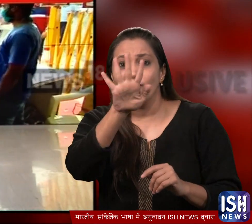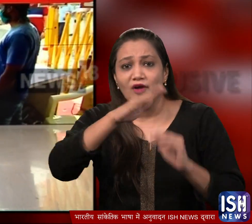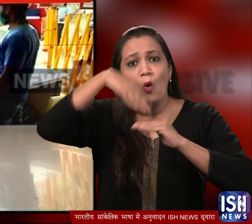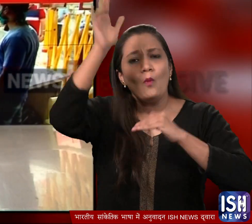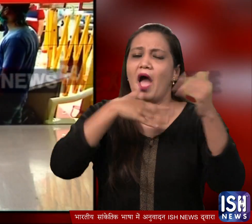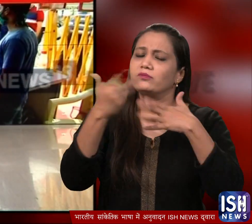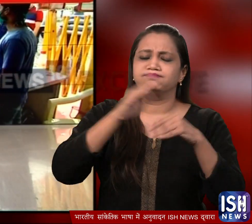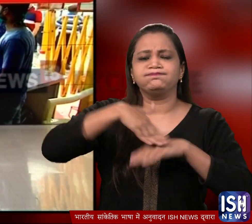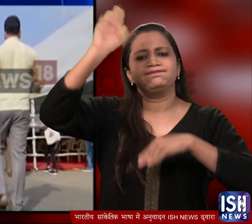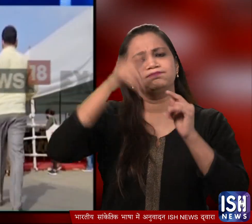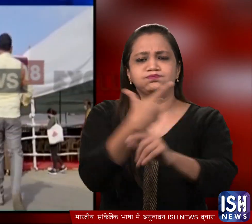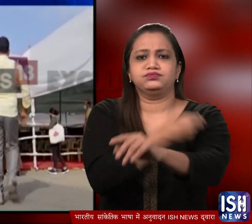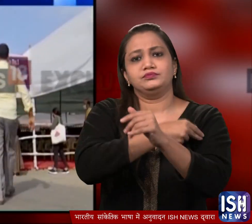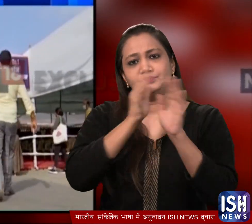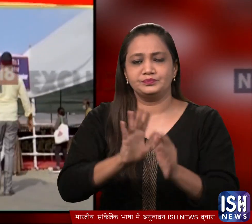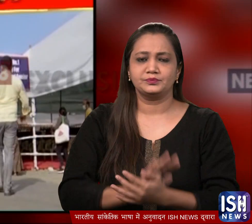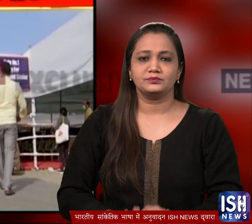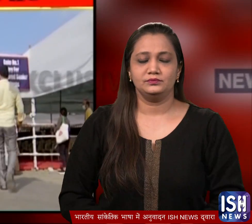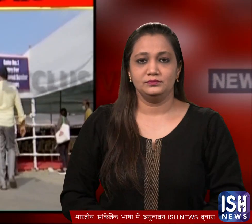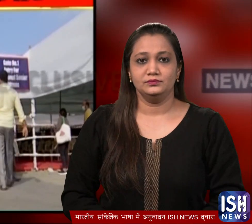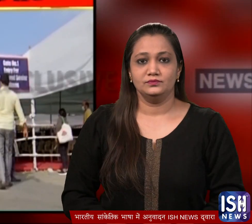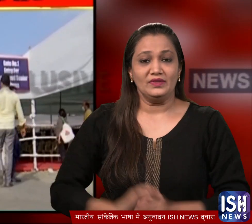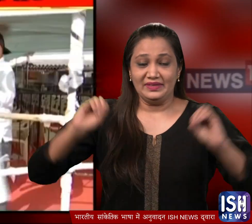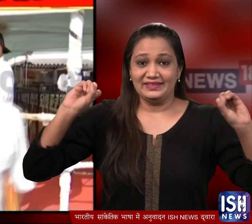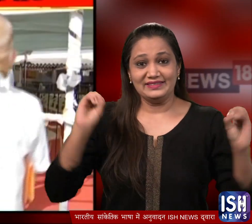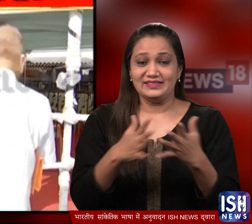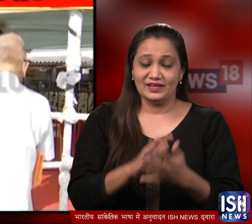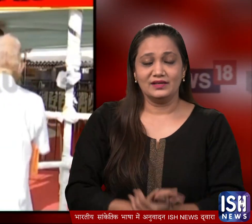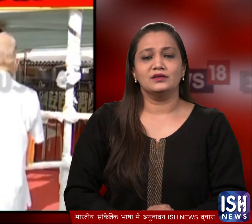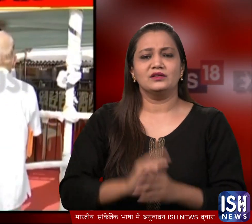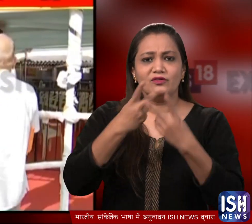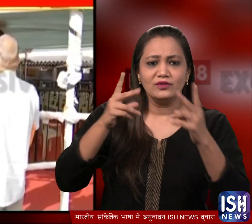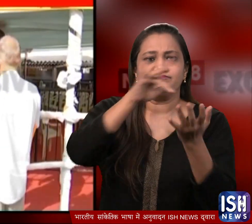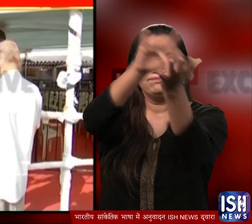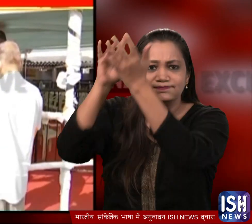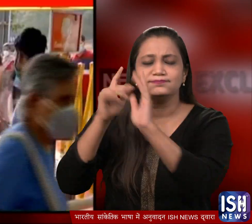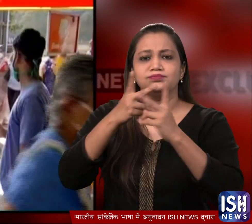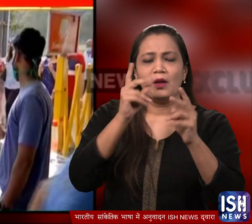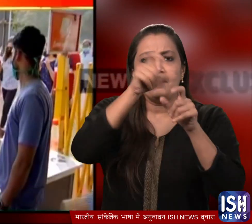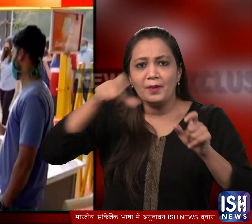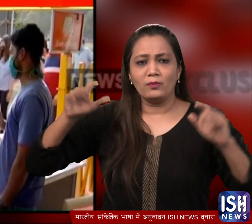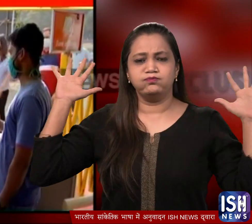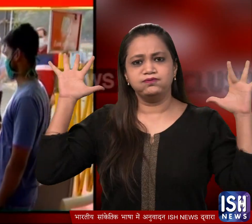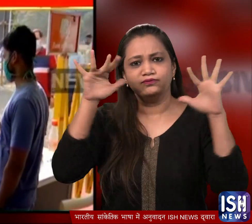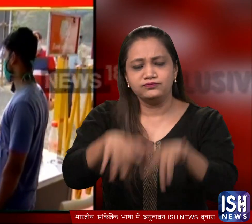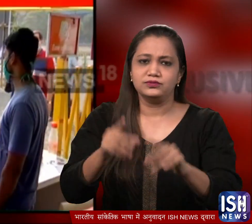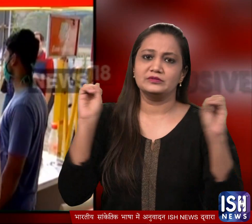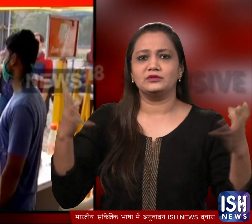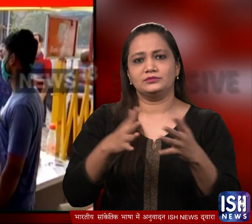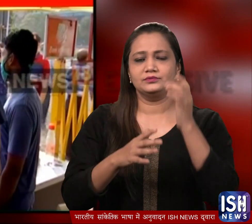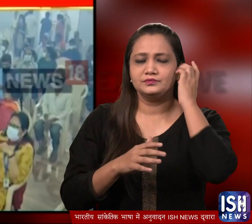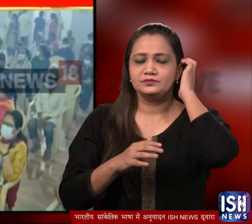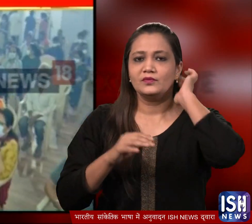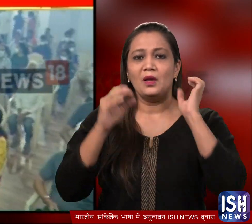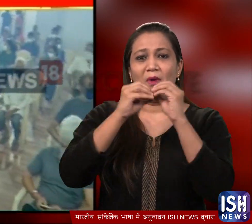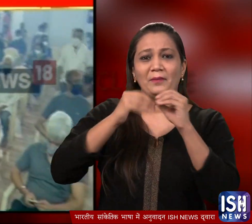कोरोना वैक्सीन लगाई जाएगी और इसकी शुरुआत होते ही कोरोना वैक्सीन के लिए बने सभी केंद्रों में लोगों के पहुंचने का सिलसिला भी शुरू